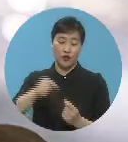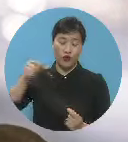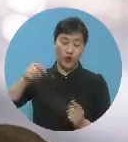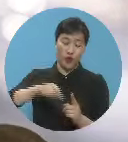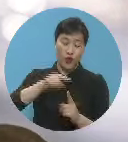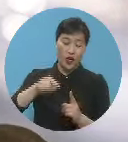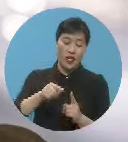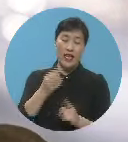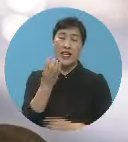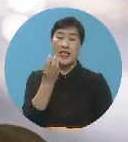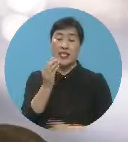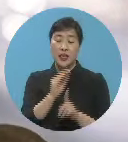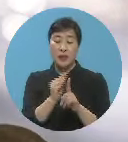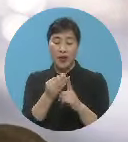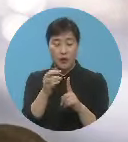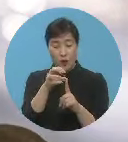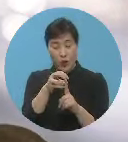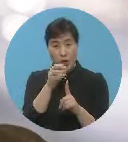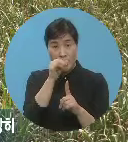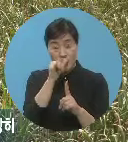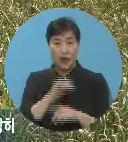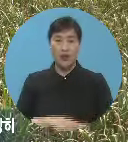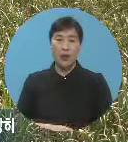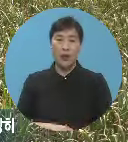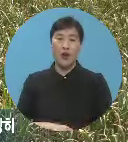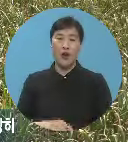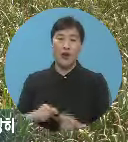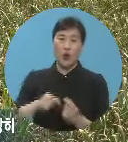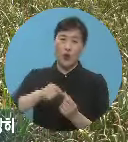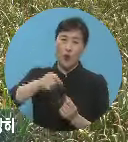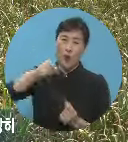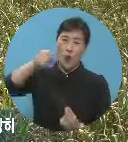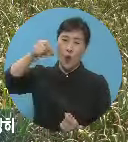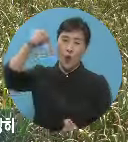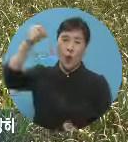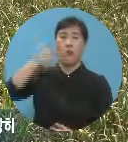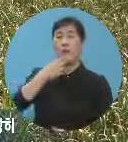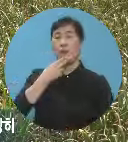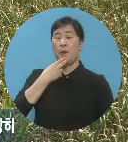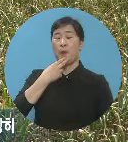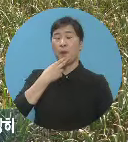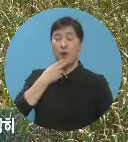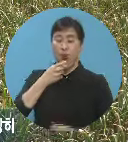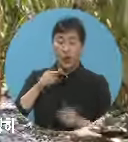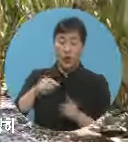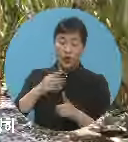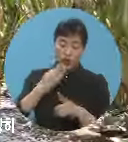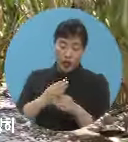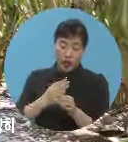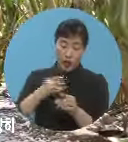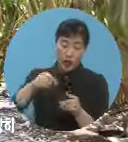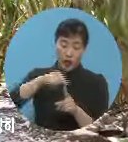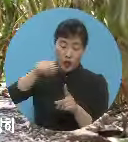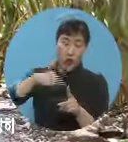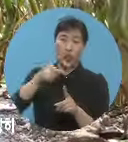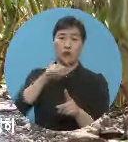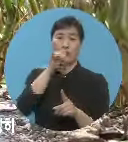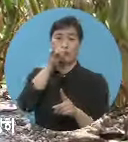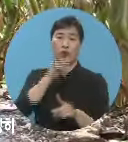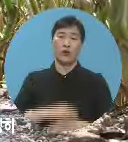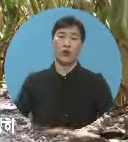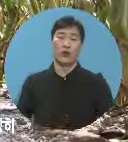출 기 중간에는 시 마늘이 맺혀 있습니다 위로 정태가 이렇게 나오지 않고 중간에 이렇게 머물러 있는